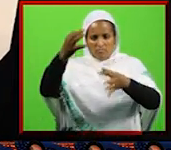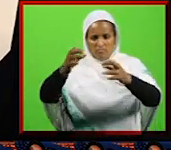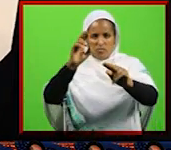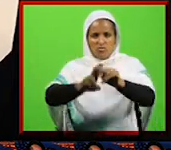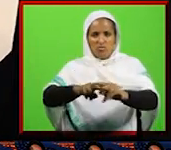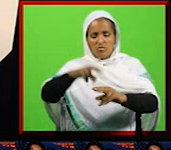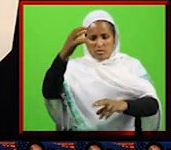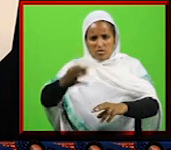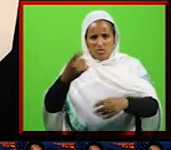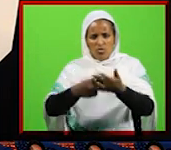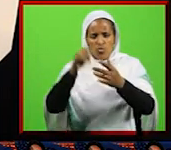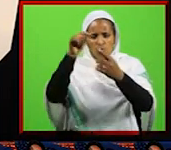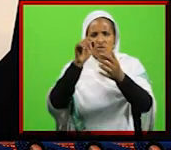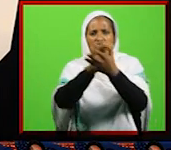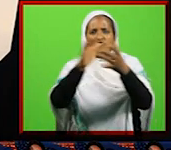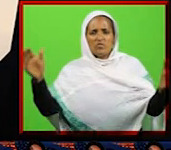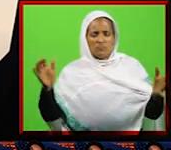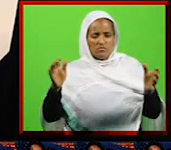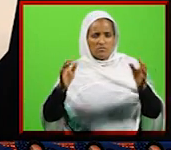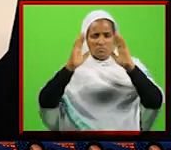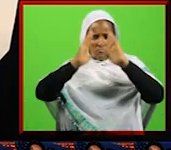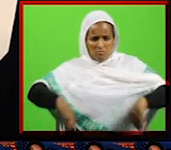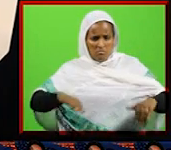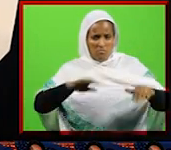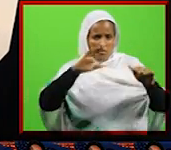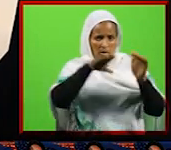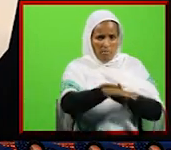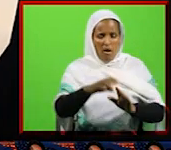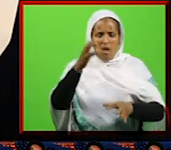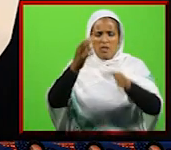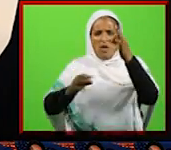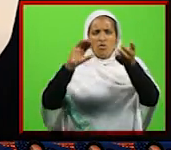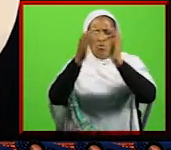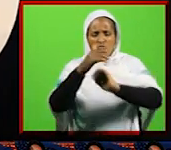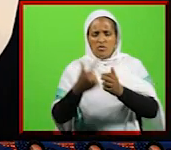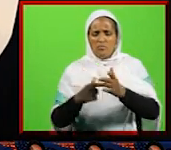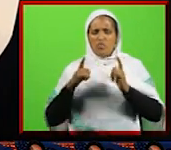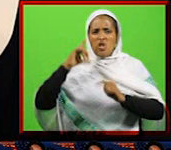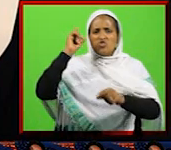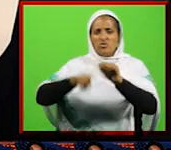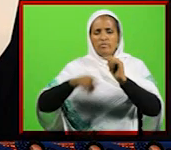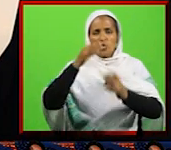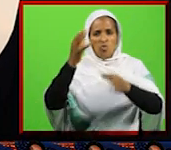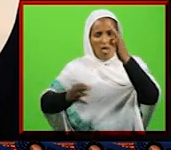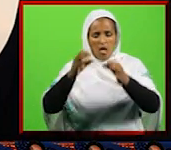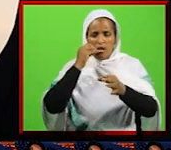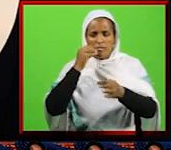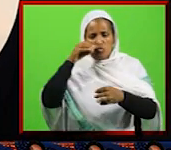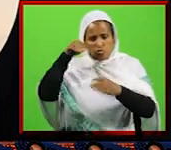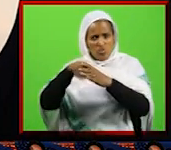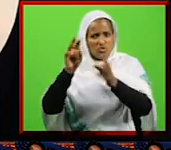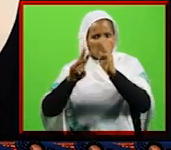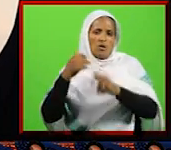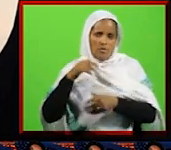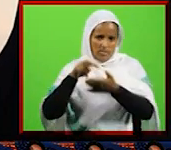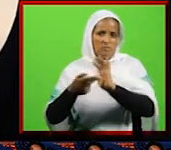እንጂ ወደ ፍቺና ወደ ትዳር መሰናክል ስንገባ ዳኛ ሆኖ እንዲህ ከሆነች መኖር አችልም የሚለው ዳኛም ከቤቱ ችግር አለበት። እውነቱን ከተናገርን